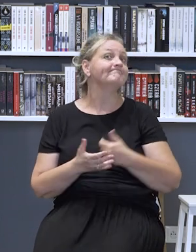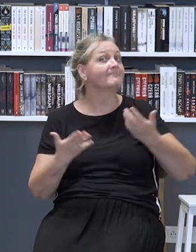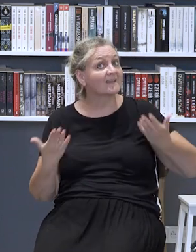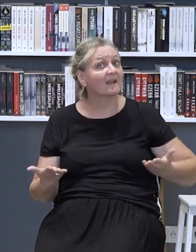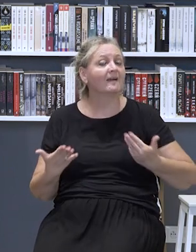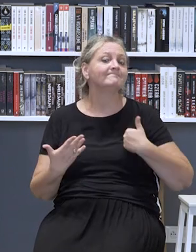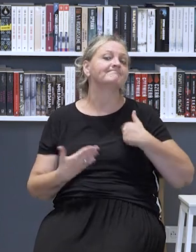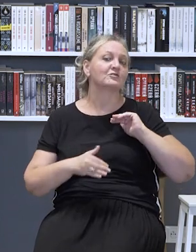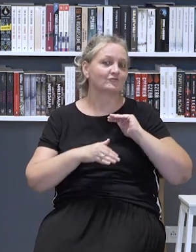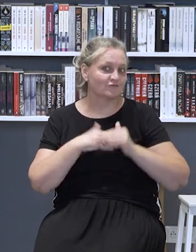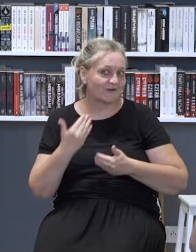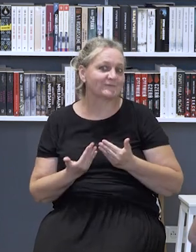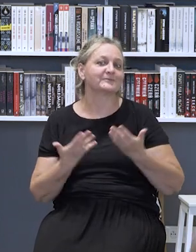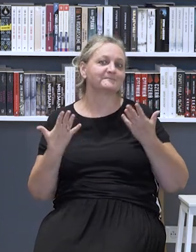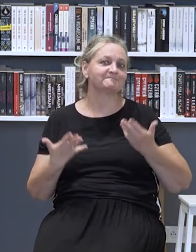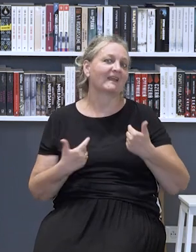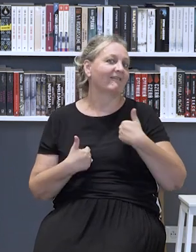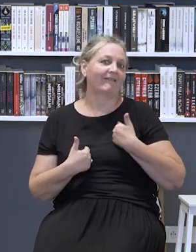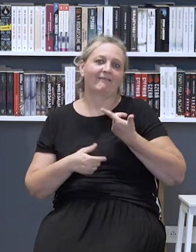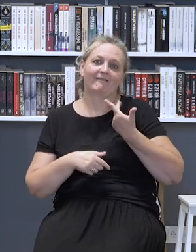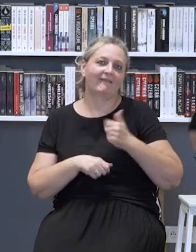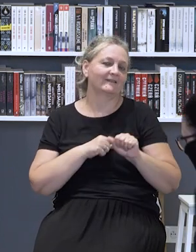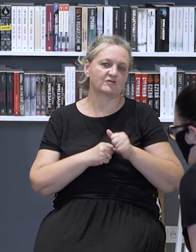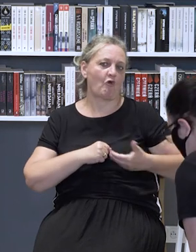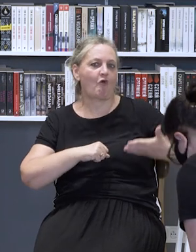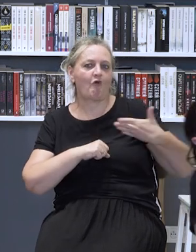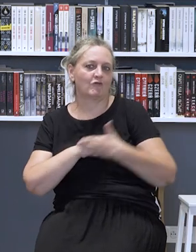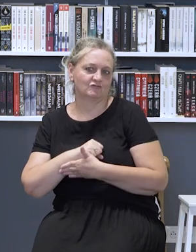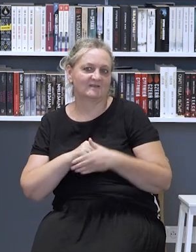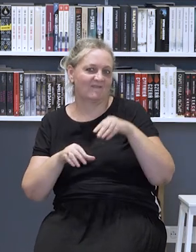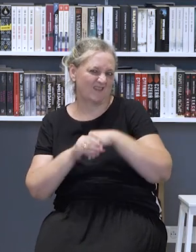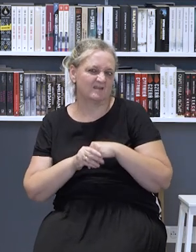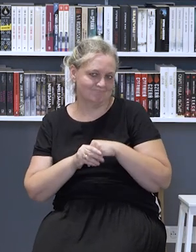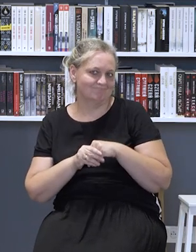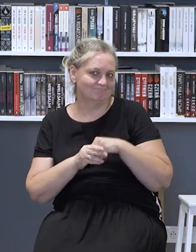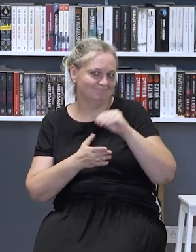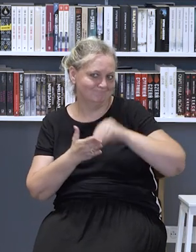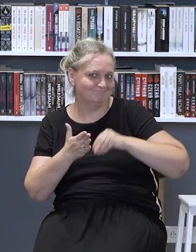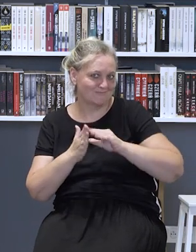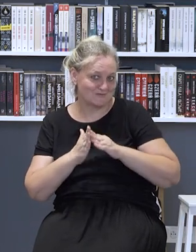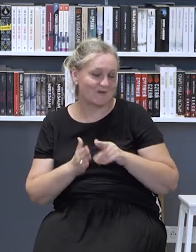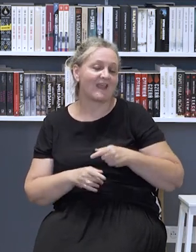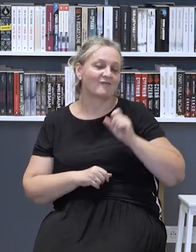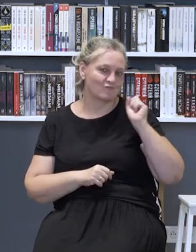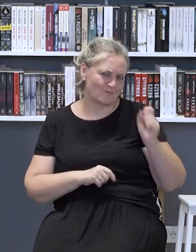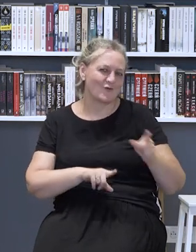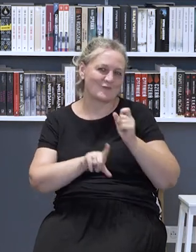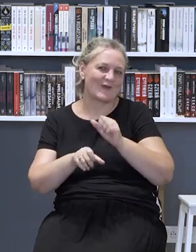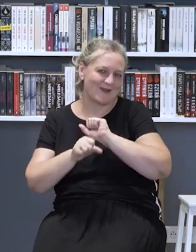No na szczęście rzeczywiście nie jestem ostatnia w peletonie, bo są tacy,